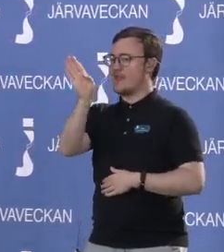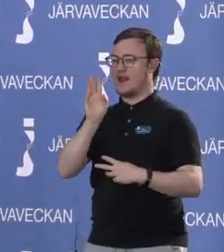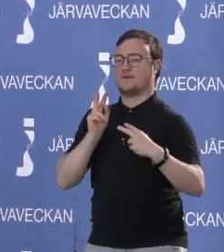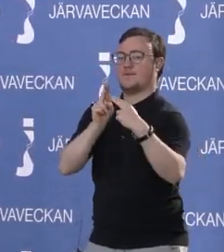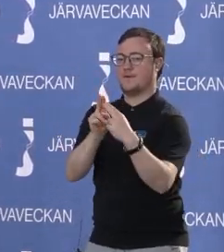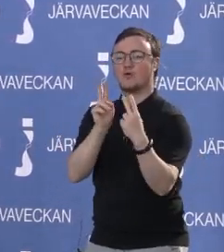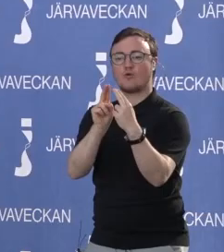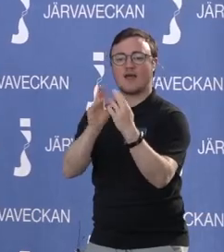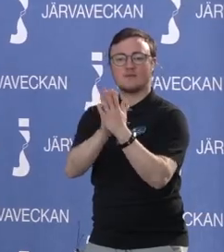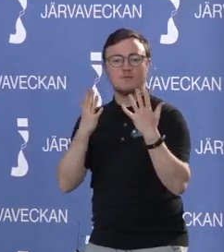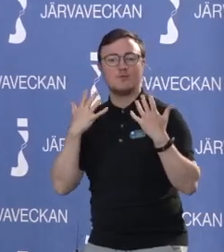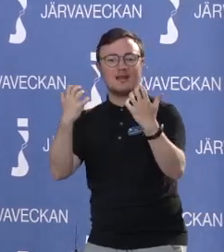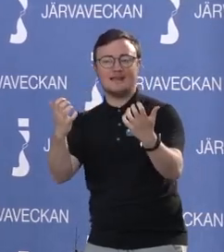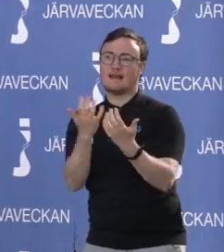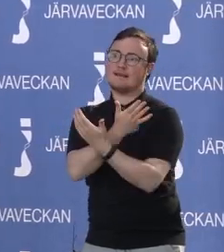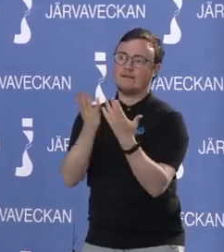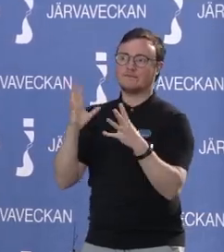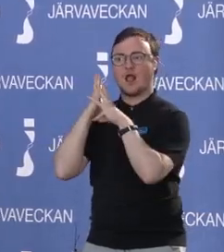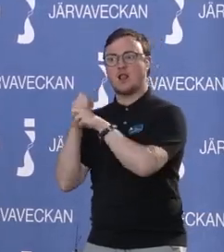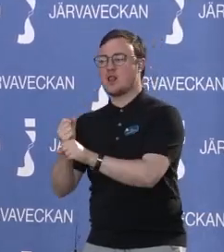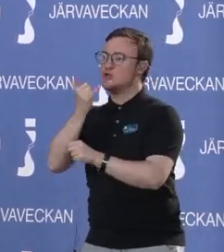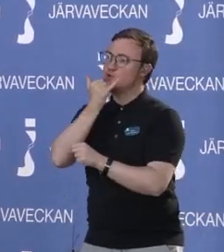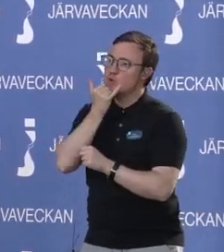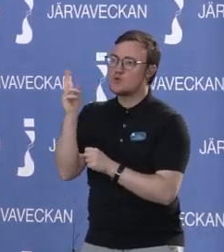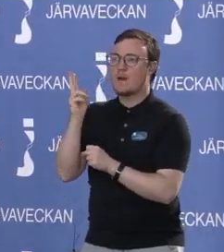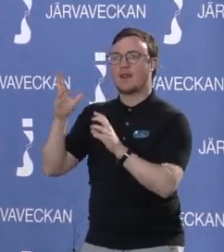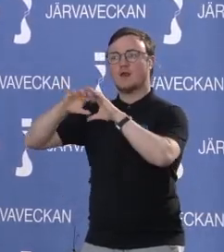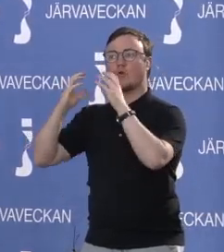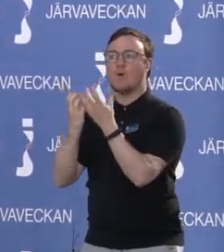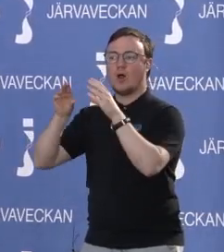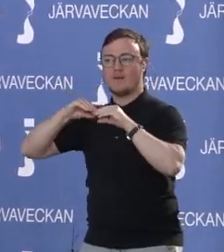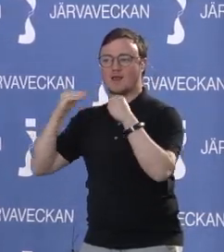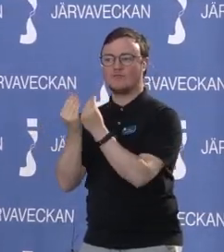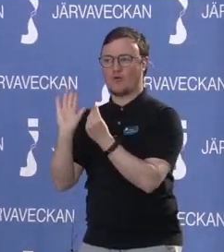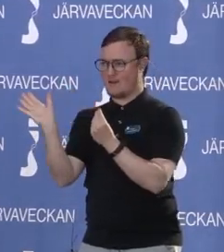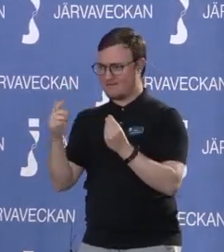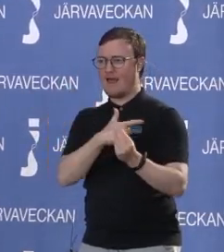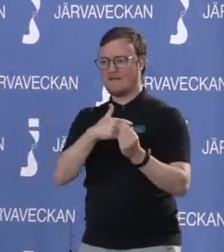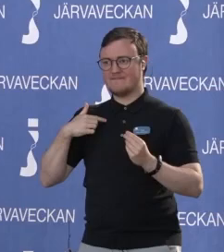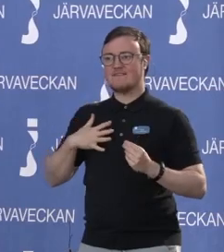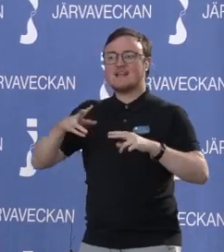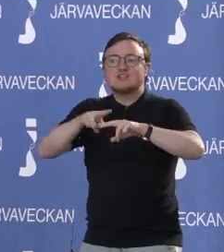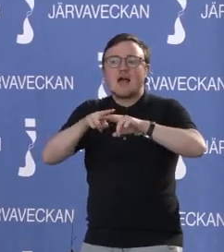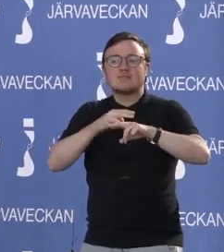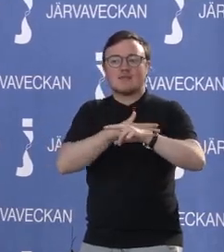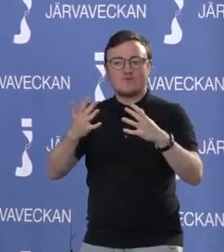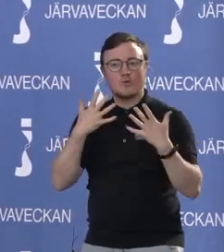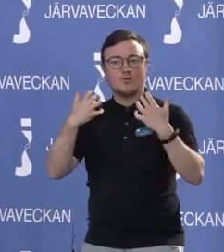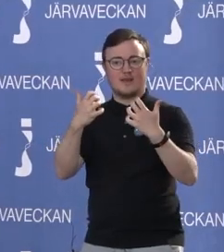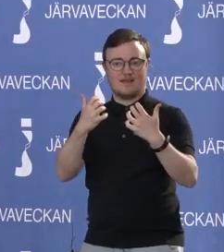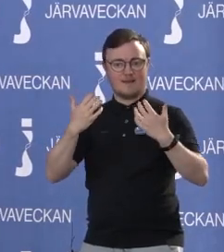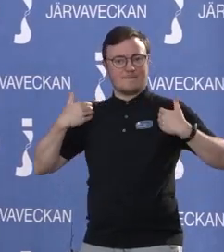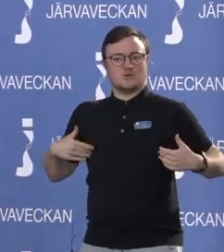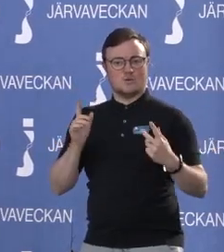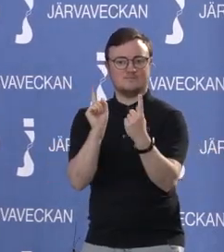Att inte vara beroende av YouTube eller andra, alltså globala plattformar. Att vi vill ju känna publiken direkt. Men så